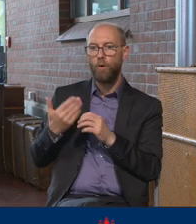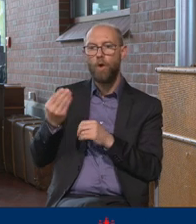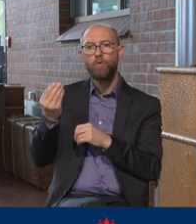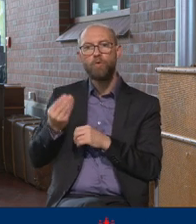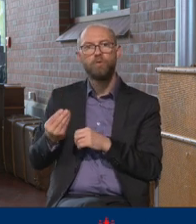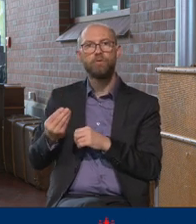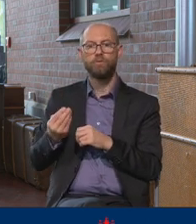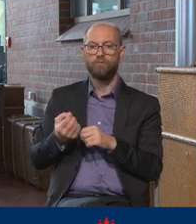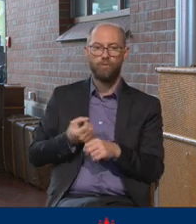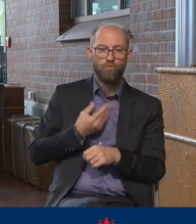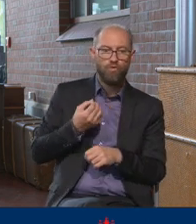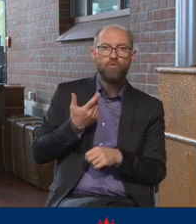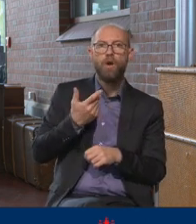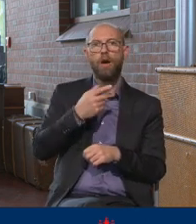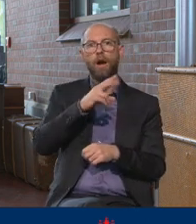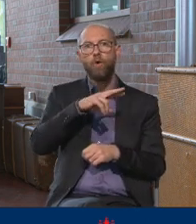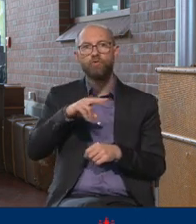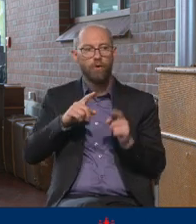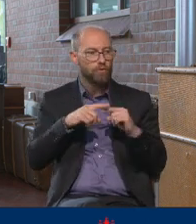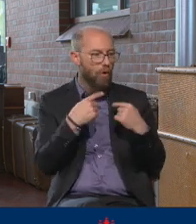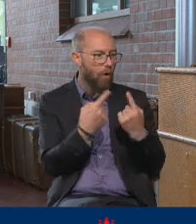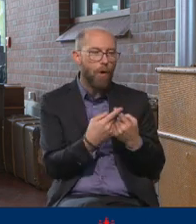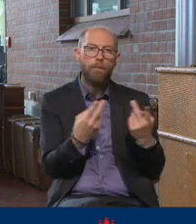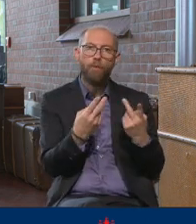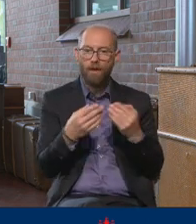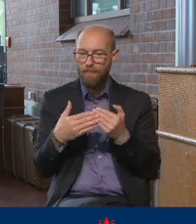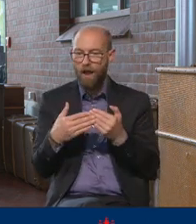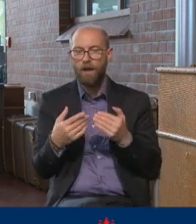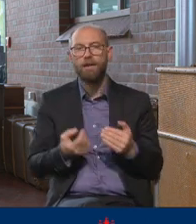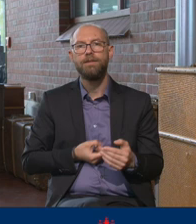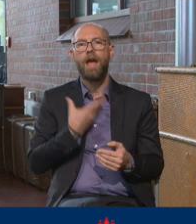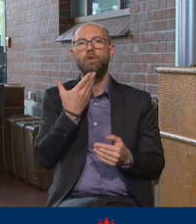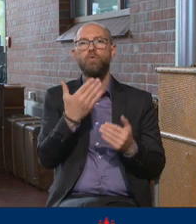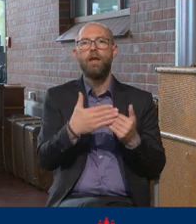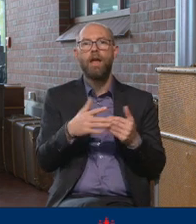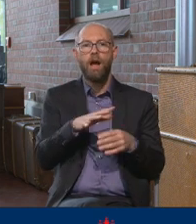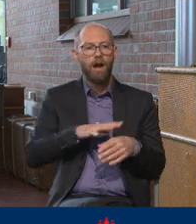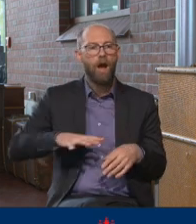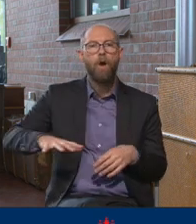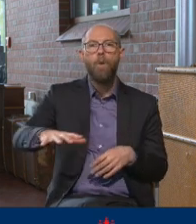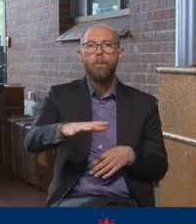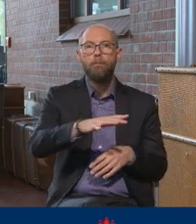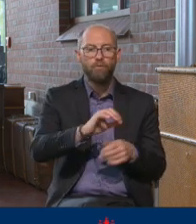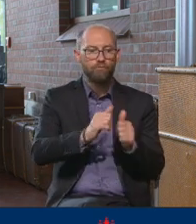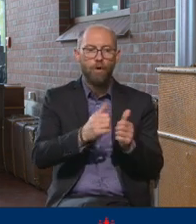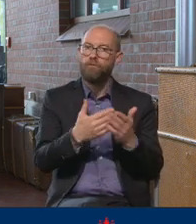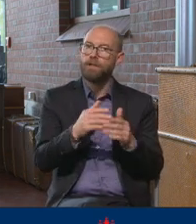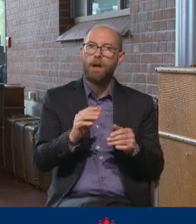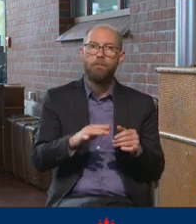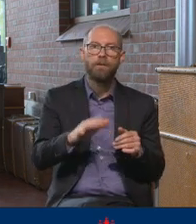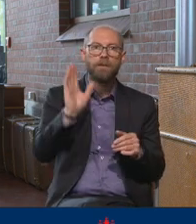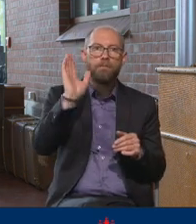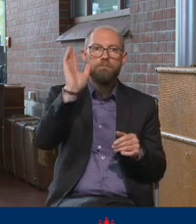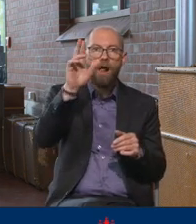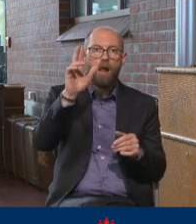ausstellungsräume unmittelbar daran einen relativ naturnahe raum mit sport vielleicht basketball plätzen vielleicht